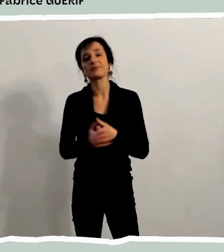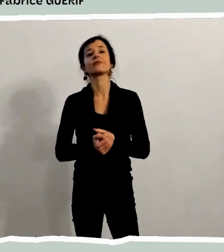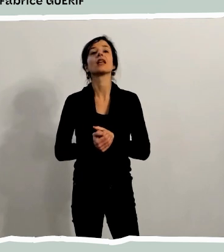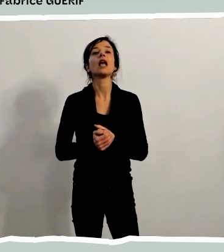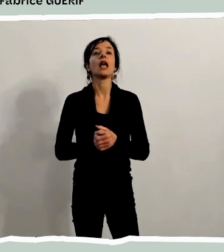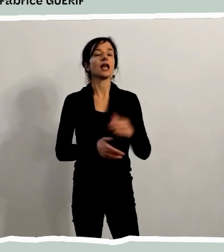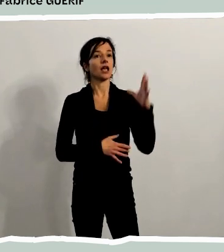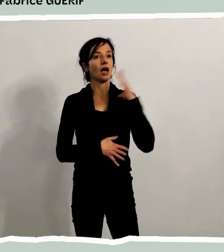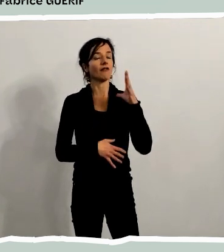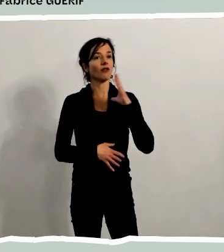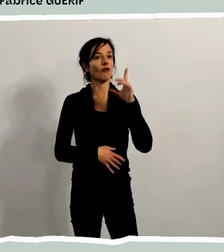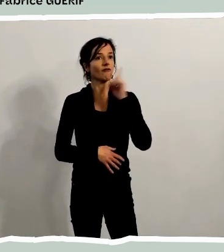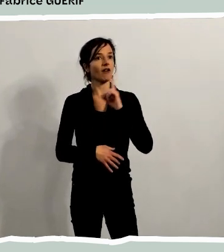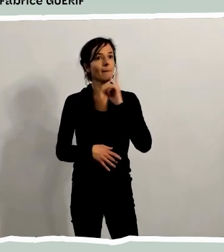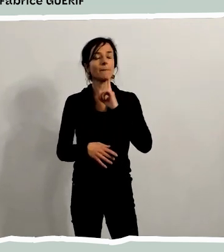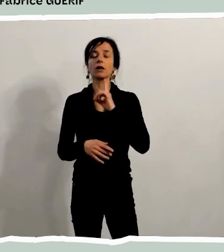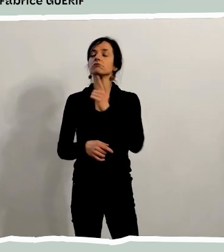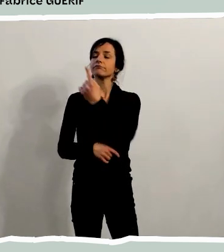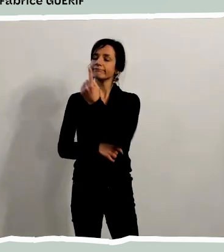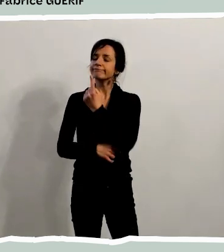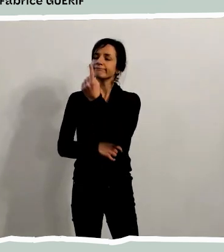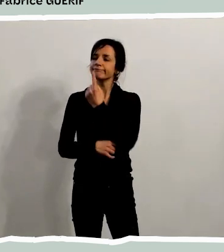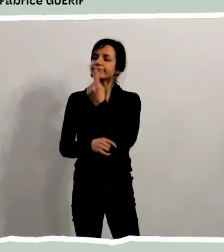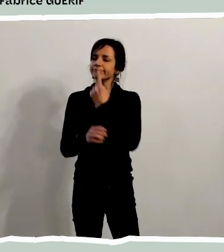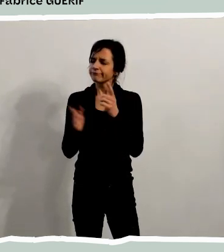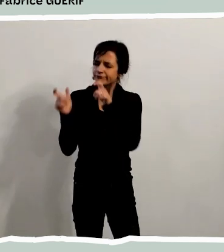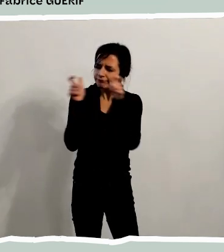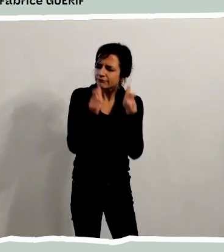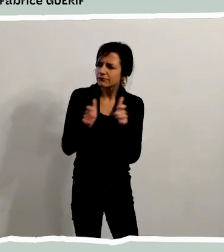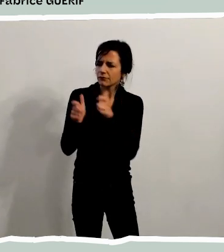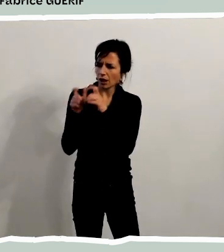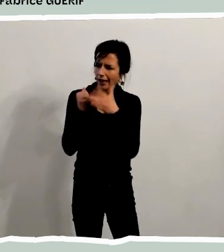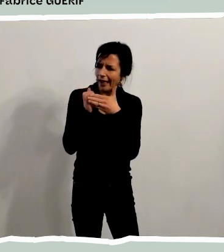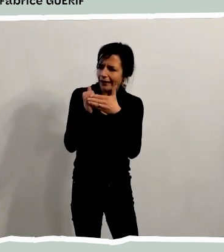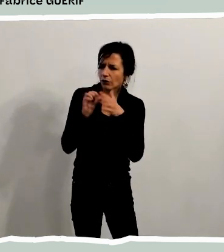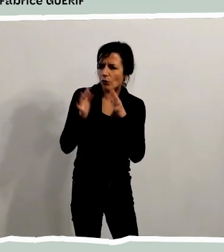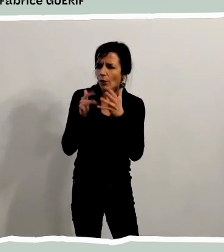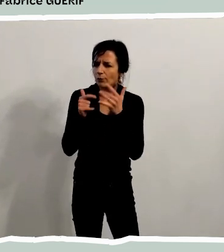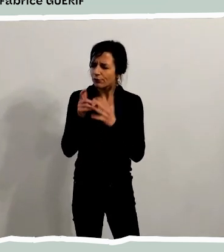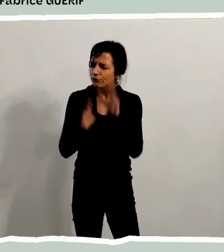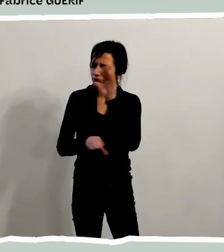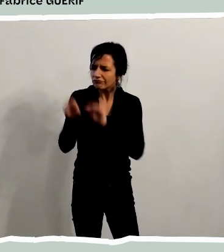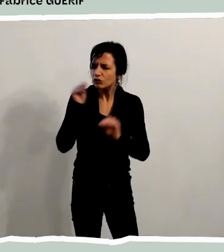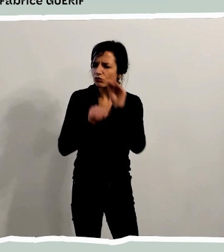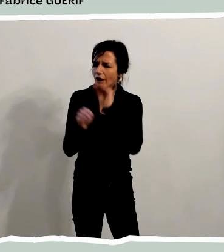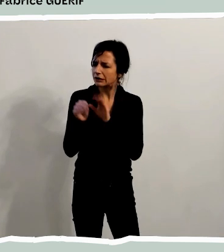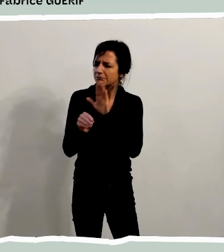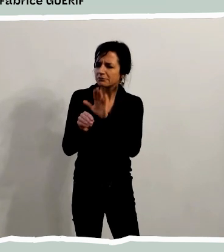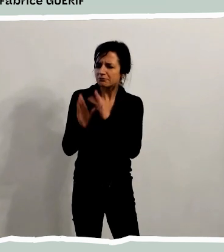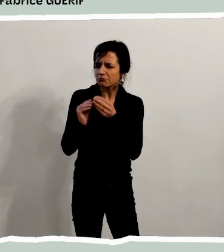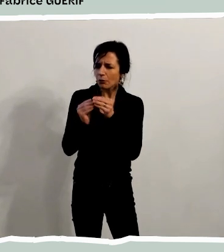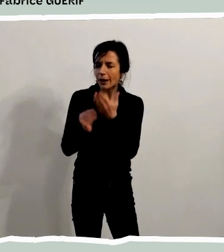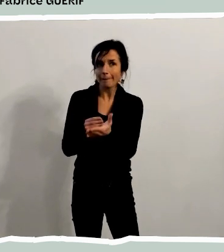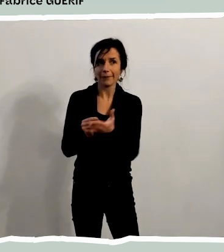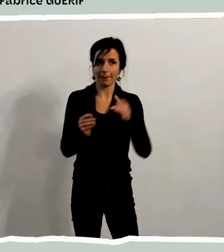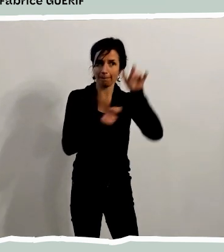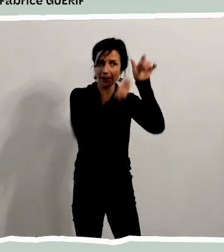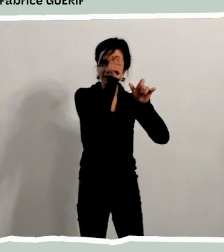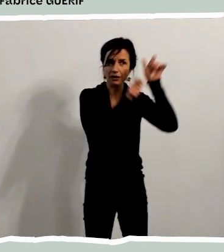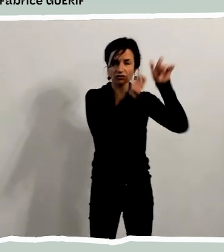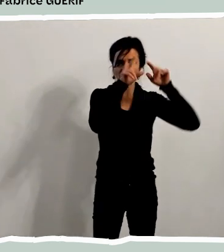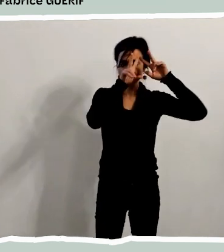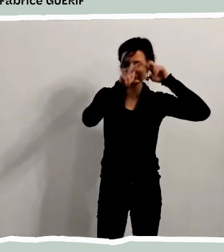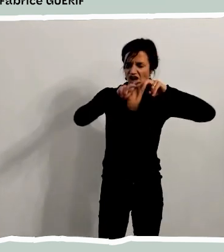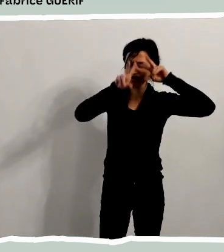étaient potentiellement donc suivies pour leur endométriose. Eh bien, les chercheurs se sont aperçus que chez ces patientes, on